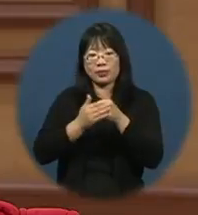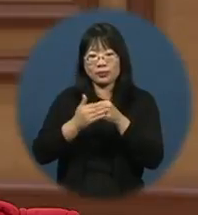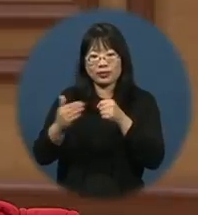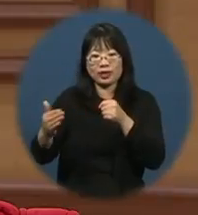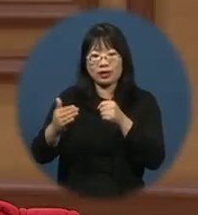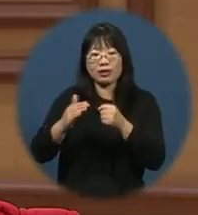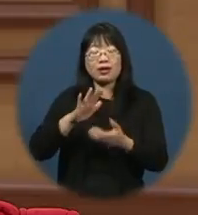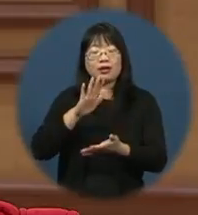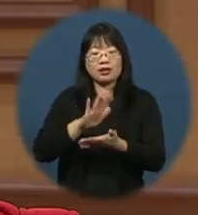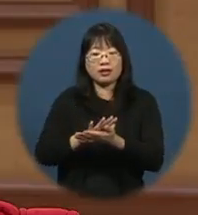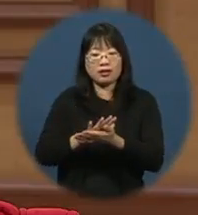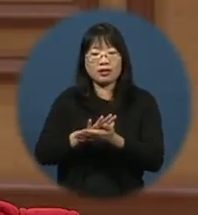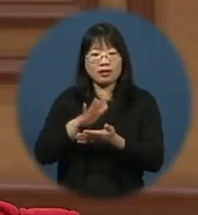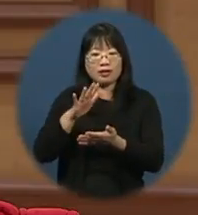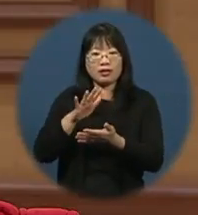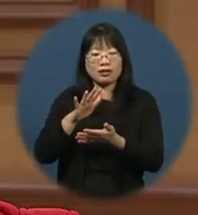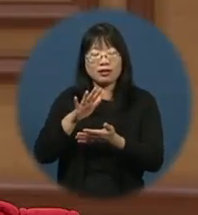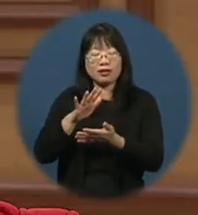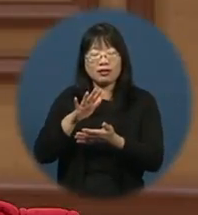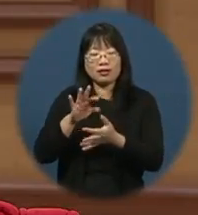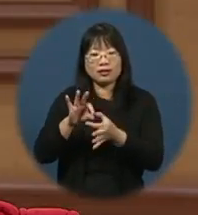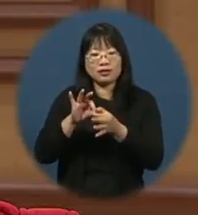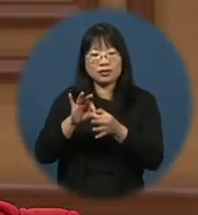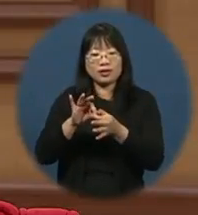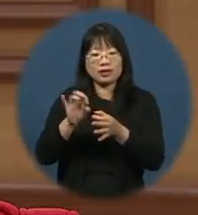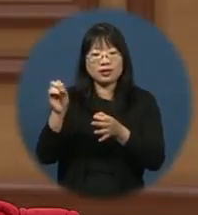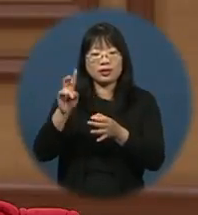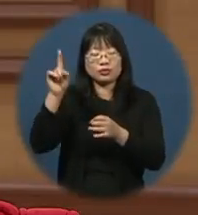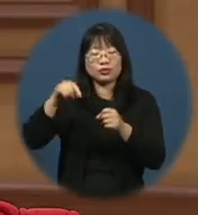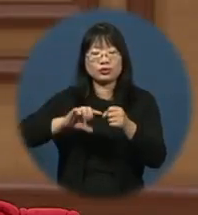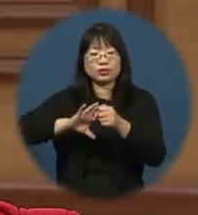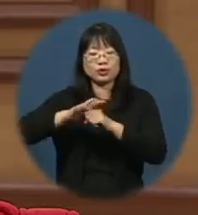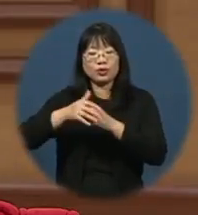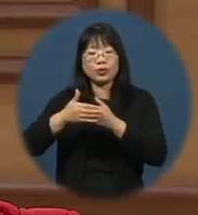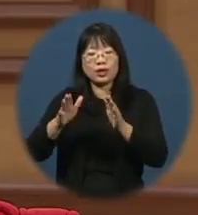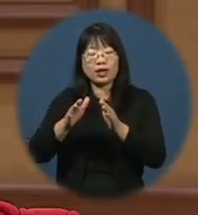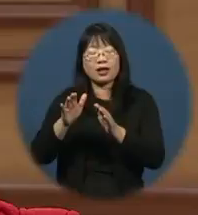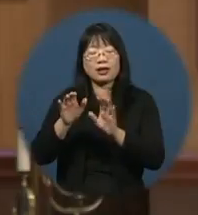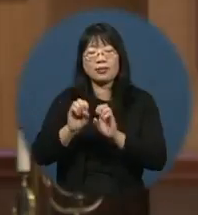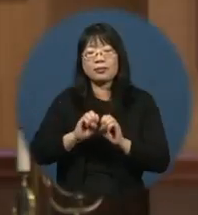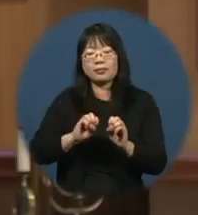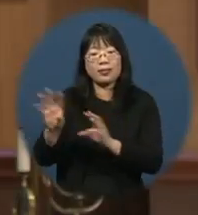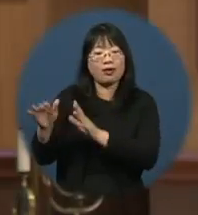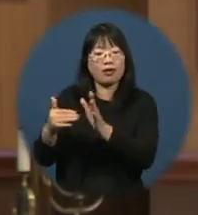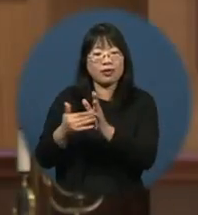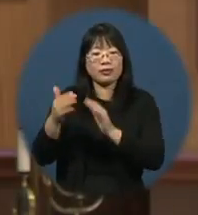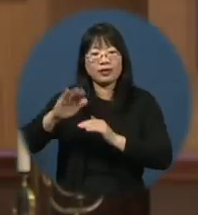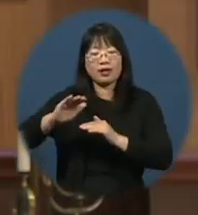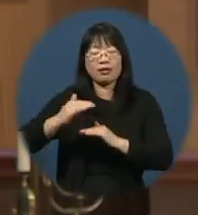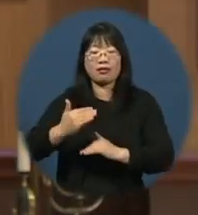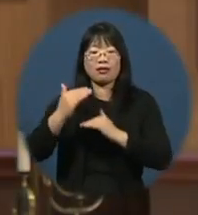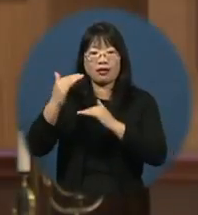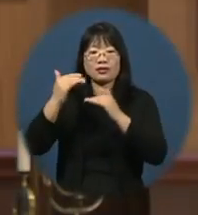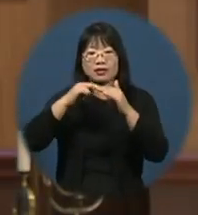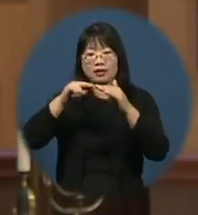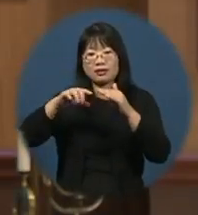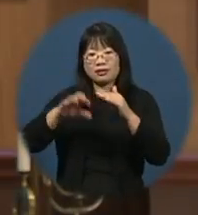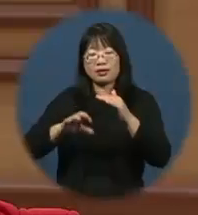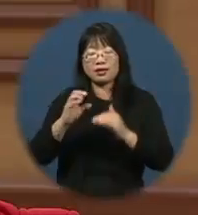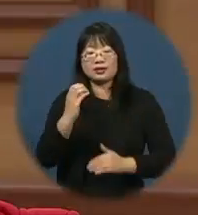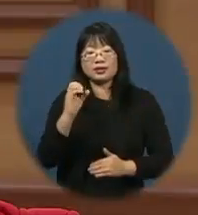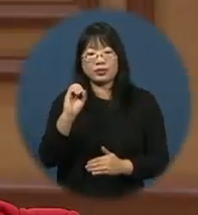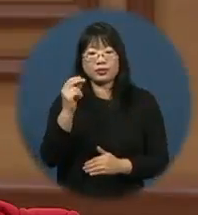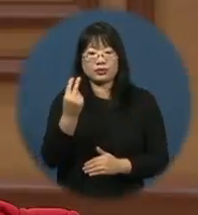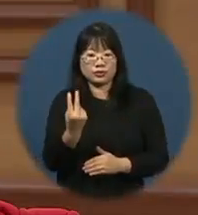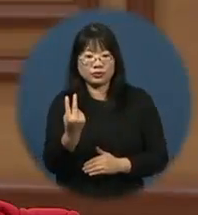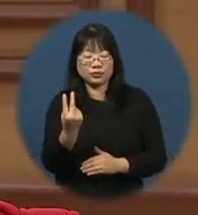적외선을 열선으로 열을 다시 우주 공간으로 내보내게 되는데 아. 그 과정에서